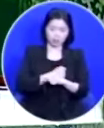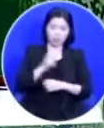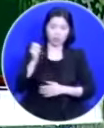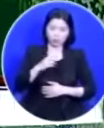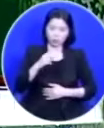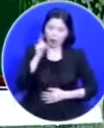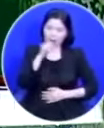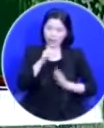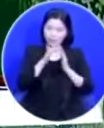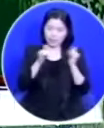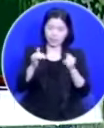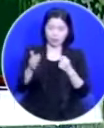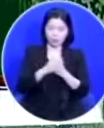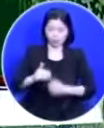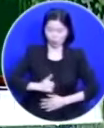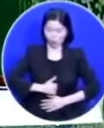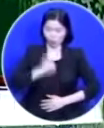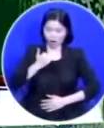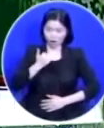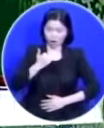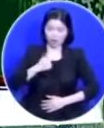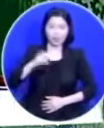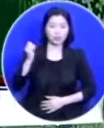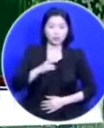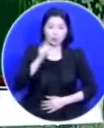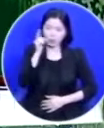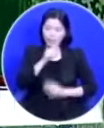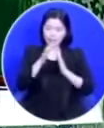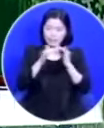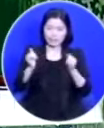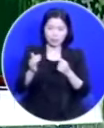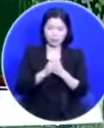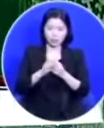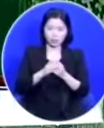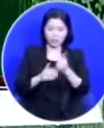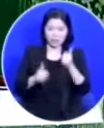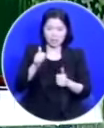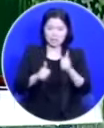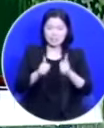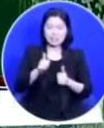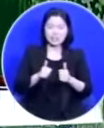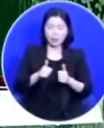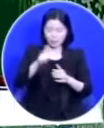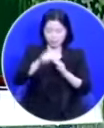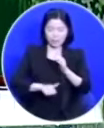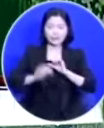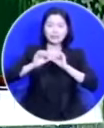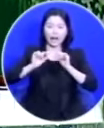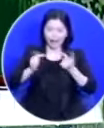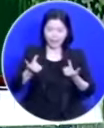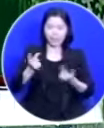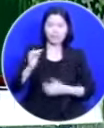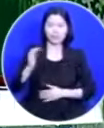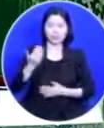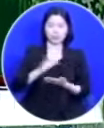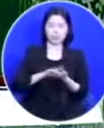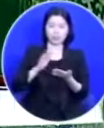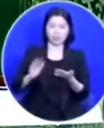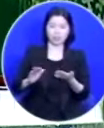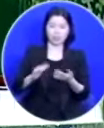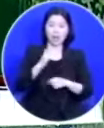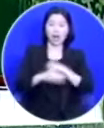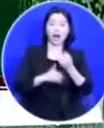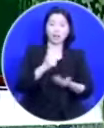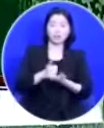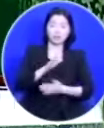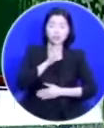인해서 분노하거나 또는 악한 사람으로 인해 시험 들지 않으셔야 합니다 예 하나님이 정말